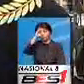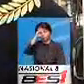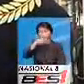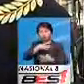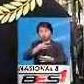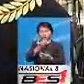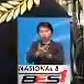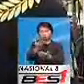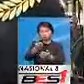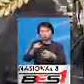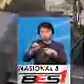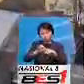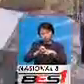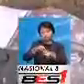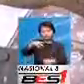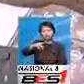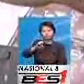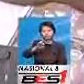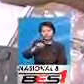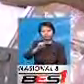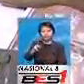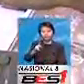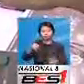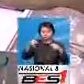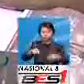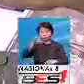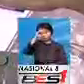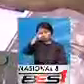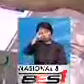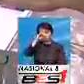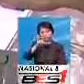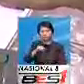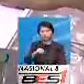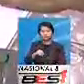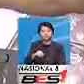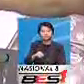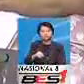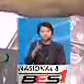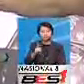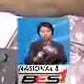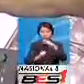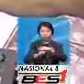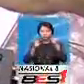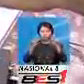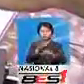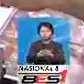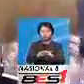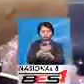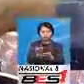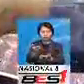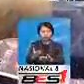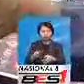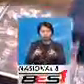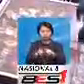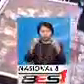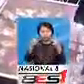suka beli cincin perak. Cincin casting ni dekat craft ni memang laku cincin casting ni. Paling top lah. Lepas tu macam